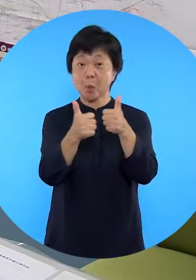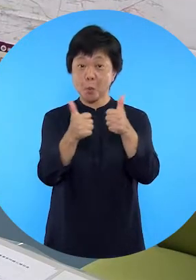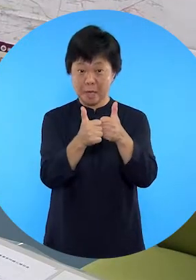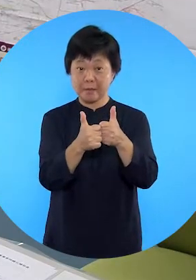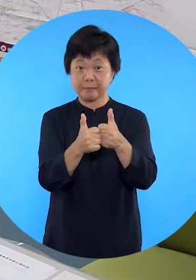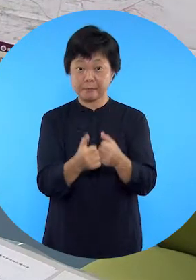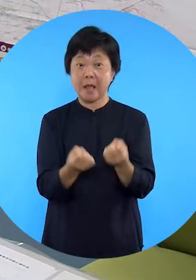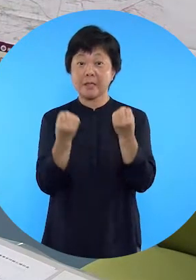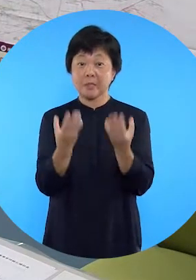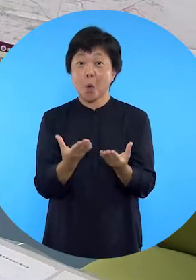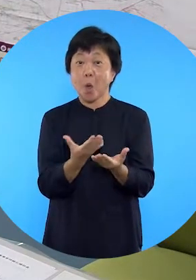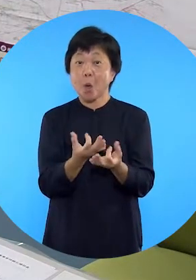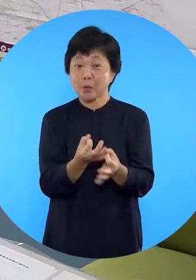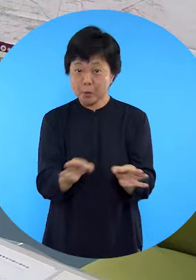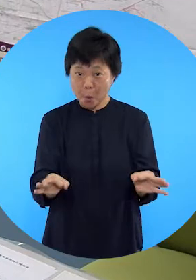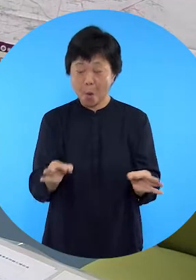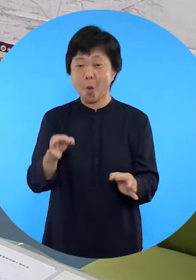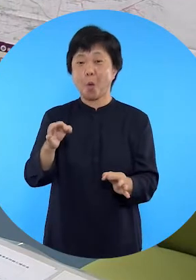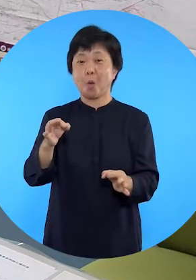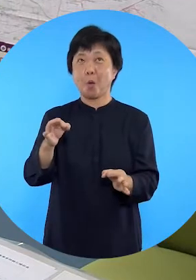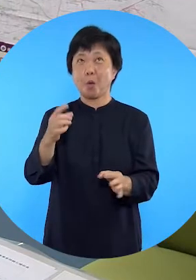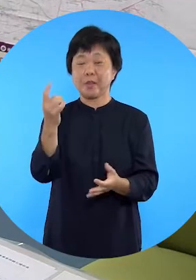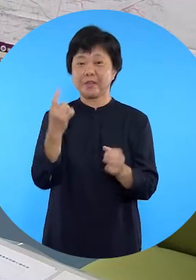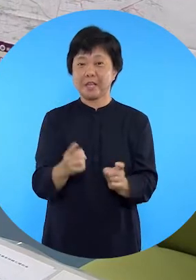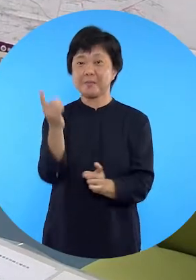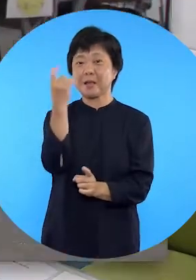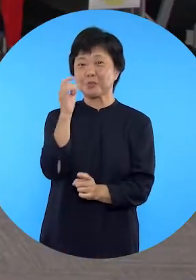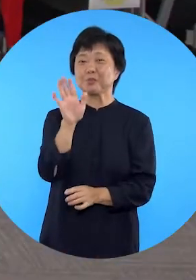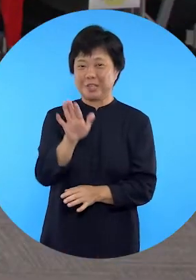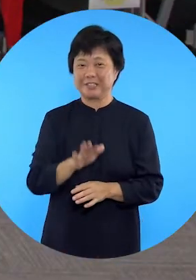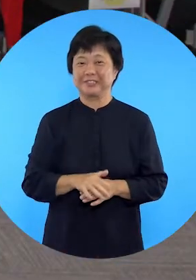相談と創業練馬塾です。